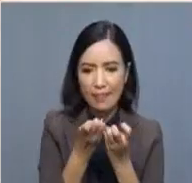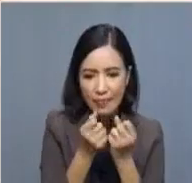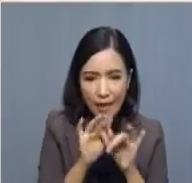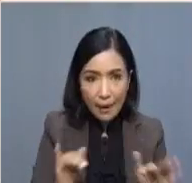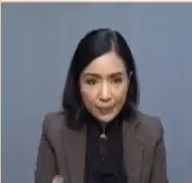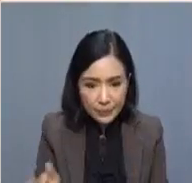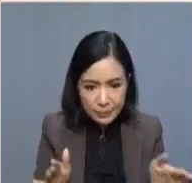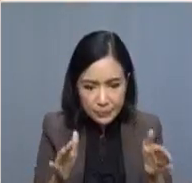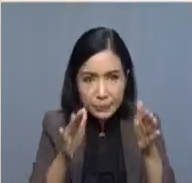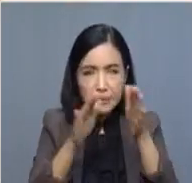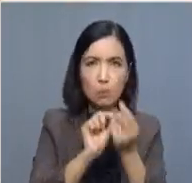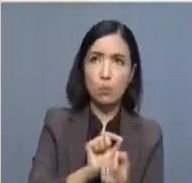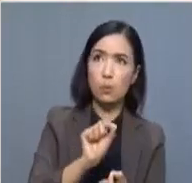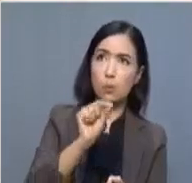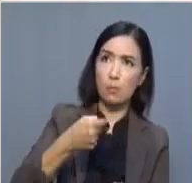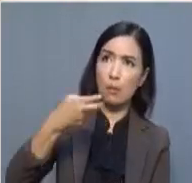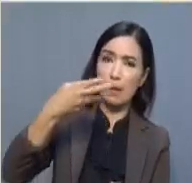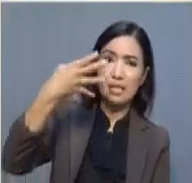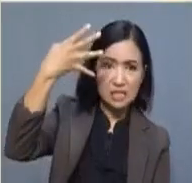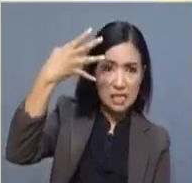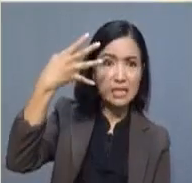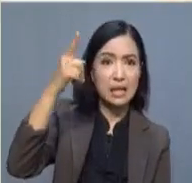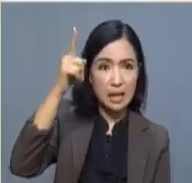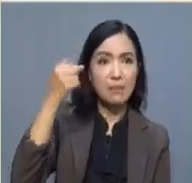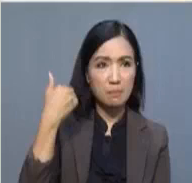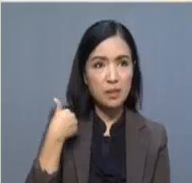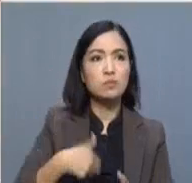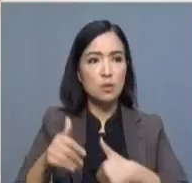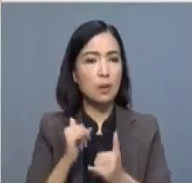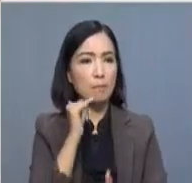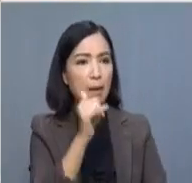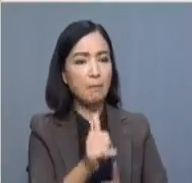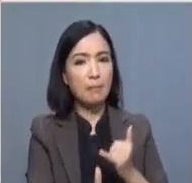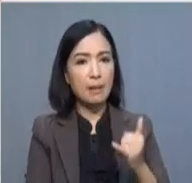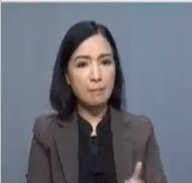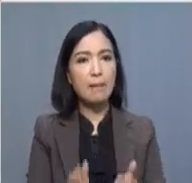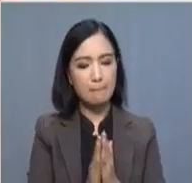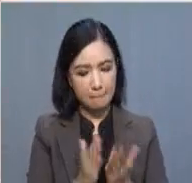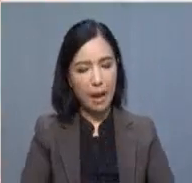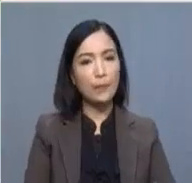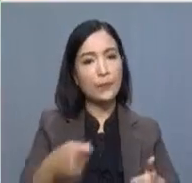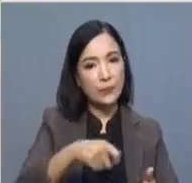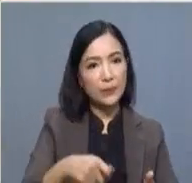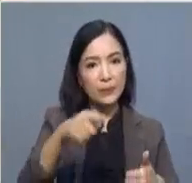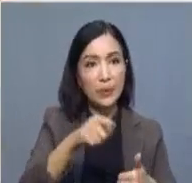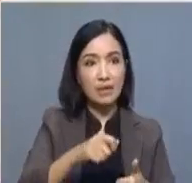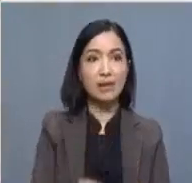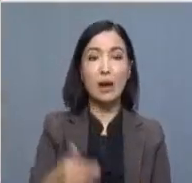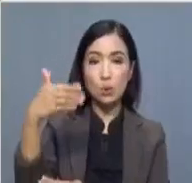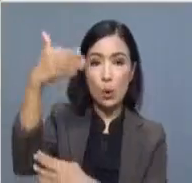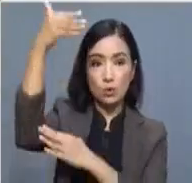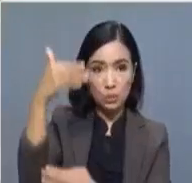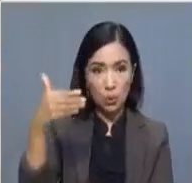4ชั้นหรือที่ชาวเหนือเรียกว่าเจดีย์สุดเศร้าประชาชนไปทำบุญส่งน้ำพระกันอย่างไม่ขาดสายค่ะรวมทั้งปักตุงหรือธ